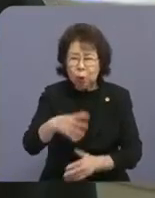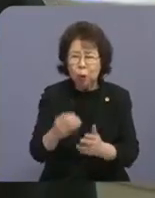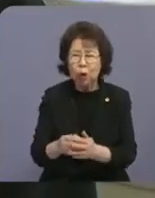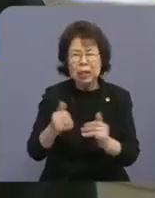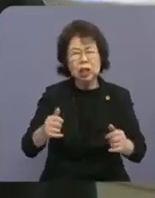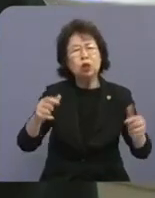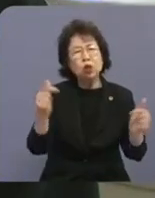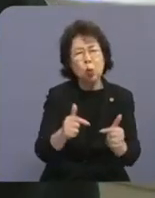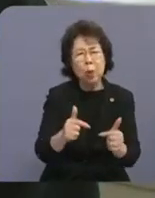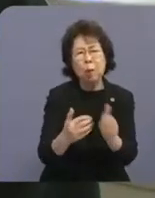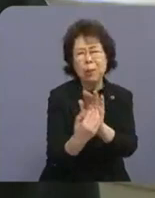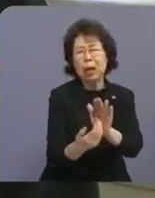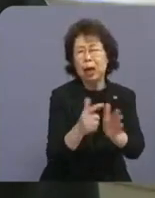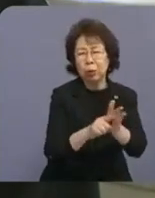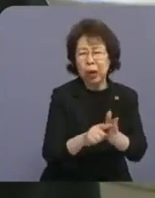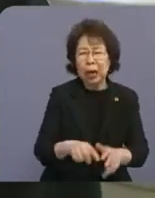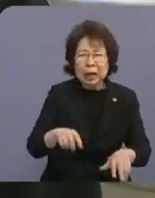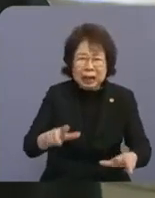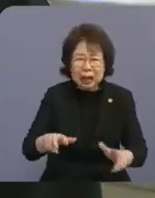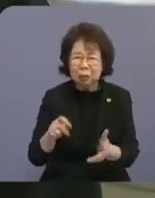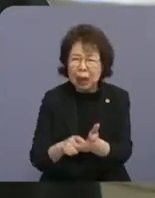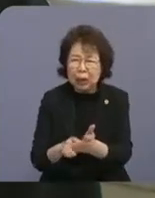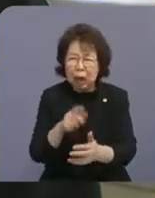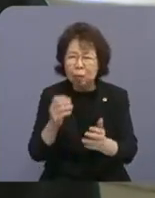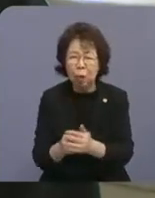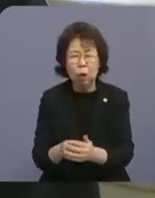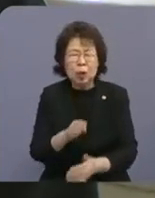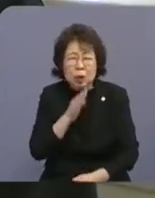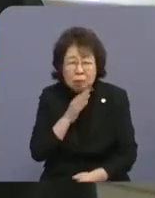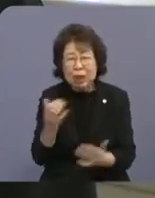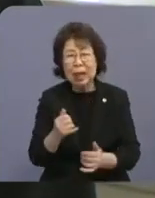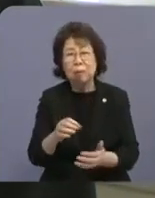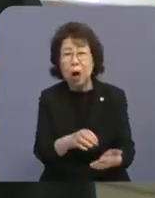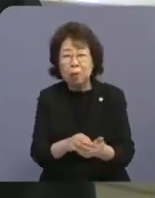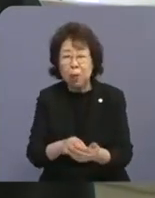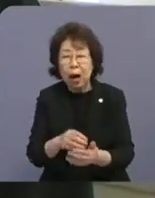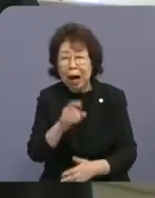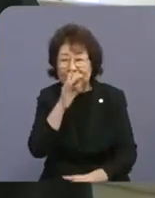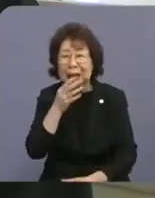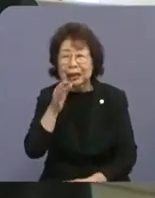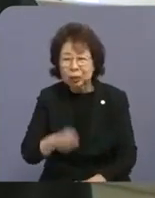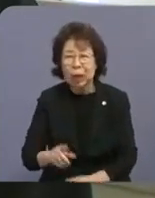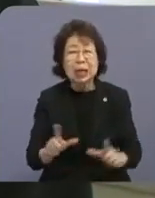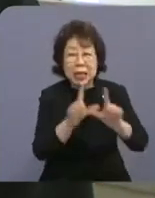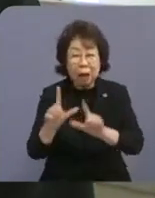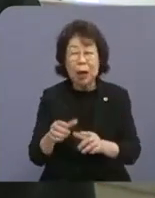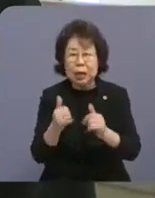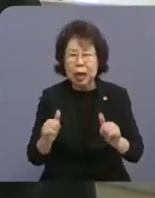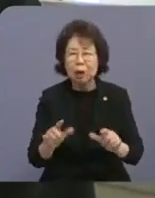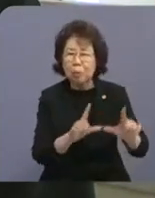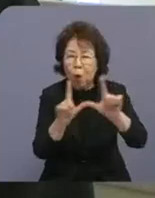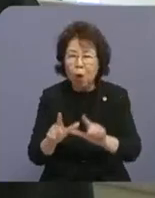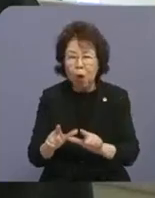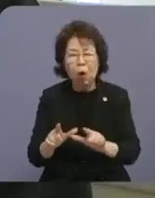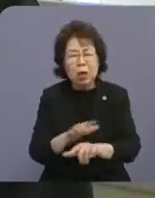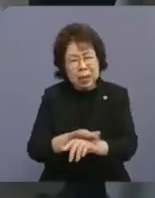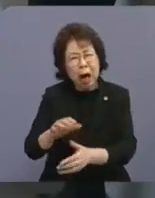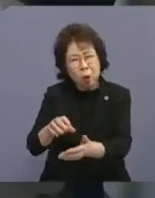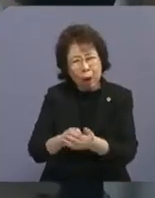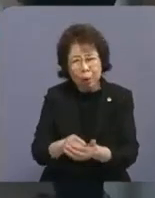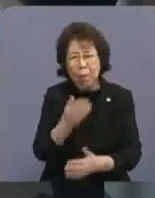위한 사업이기 때문에 당장은 전주 인구를 확보할 수는 없지만 생활 인구 및 유용 인구를 확보하는 것으로 경제에 이바지하고자